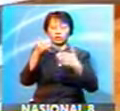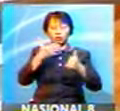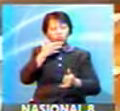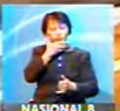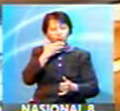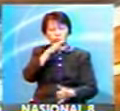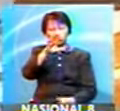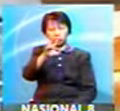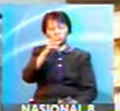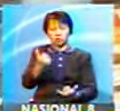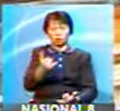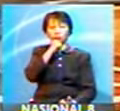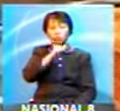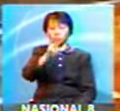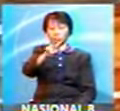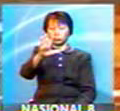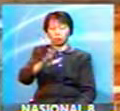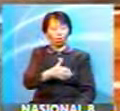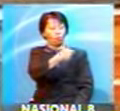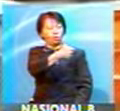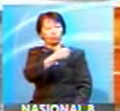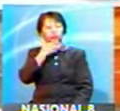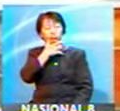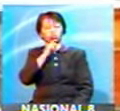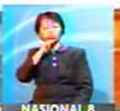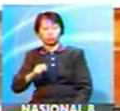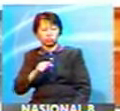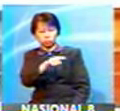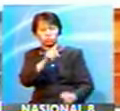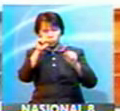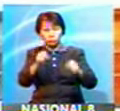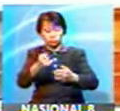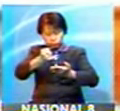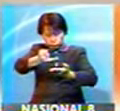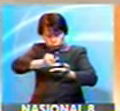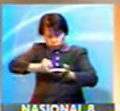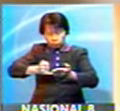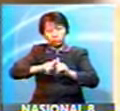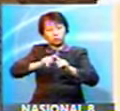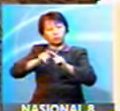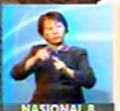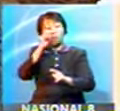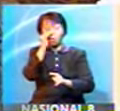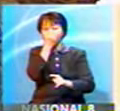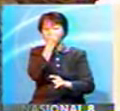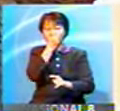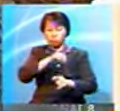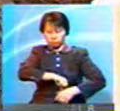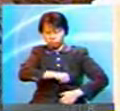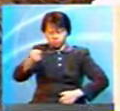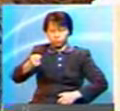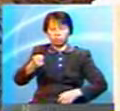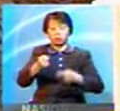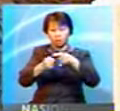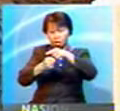25 tahun ini boleh menjadi kebanggaan di kalangan pengukir tua apabila mampu mengukir pelbagai jenis corak pada hulu parang serta